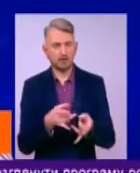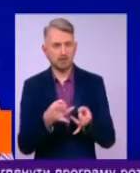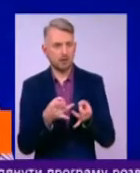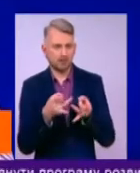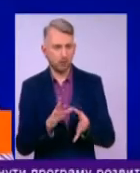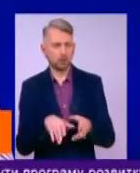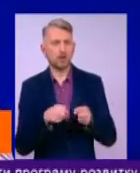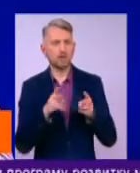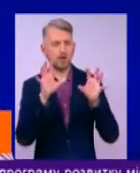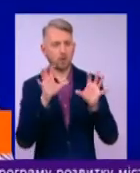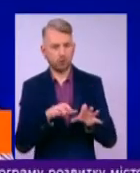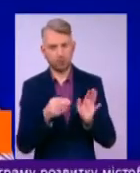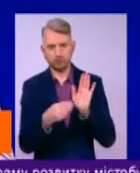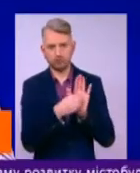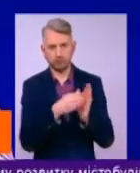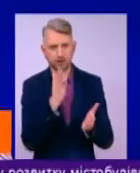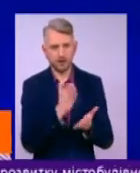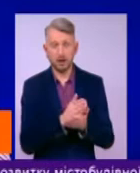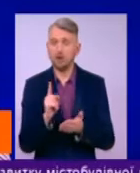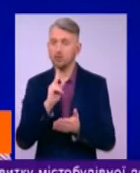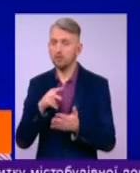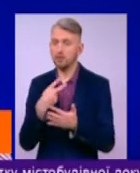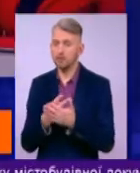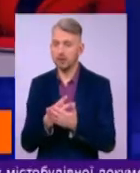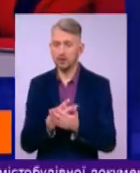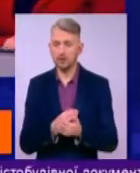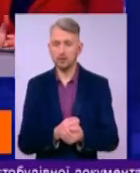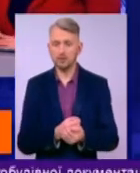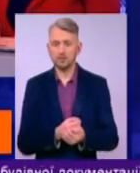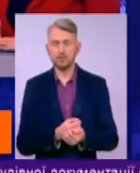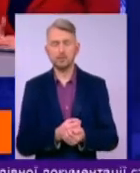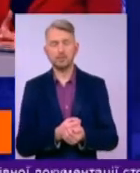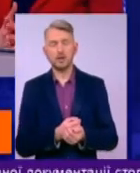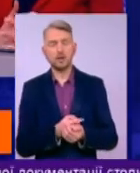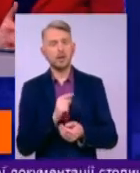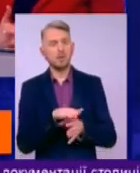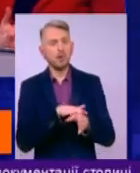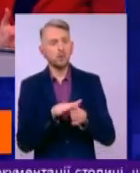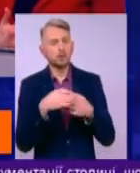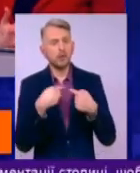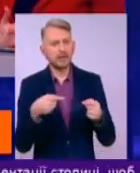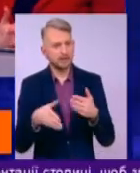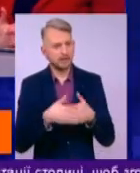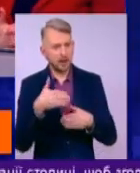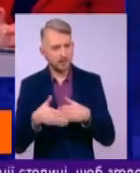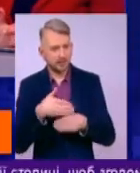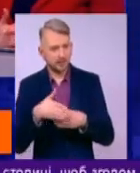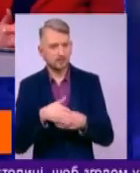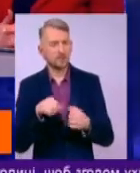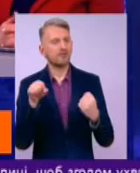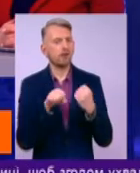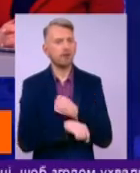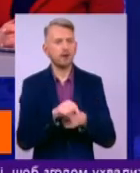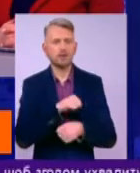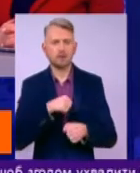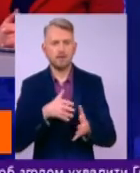кодекс передбачає це покарання. Що передбачає за розпусні дії? Да, там абсолютно різні санкції. Зґвалтування, там